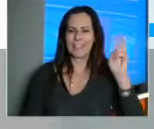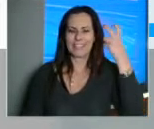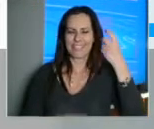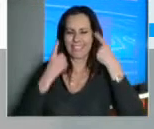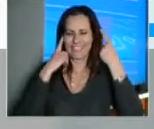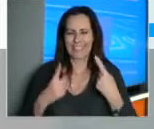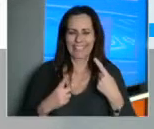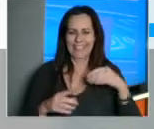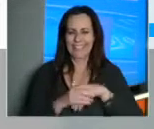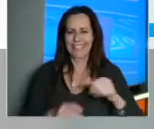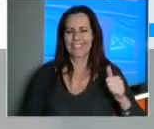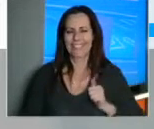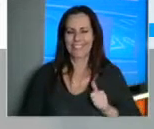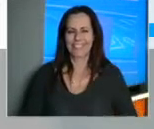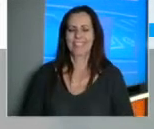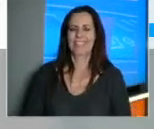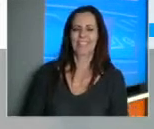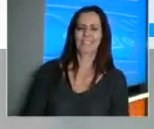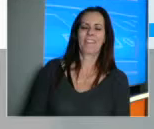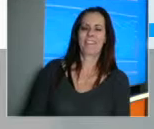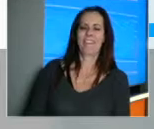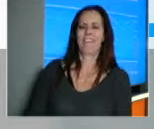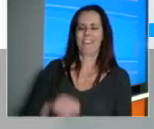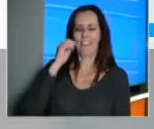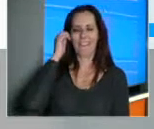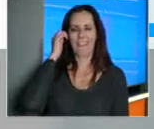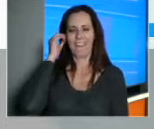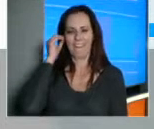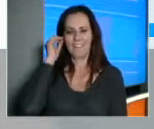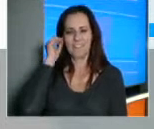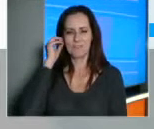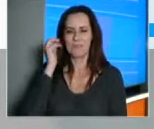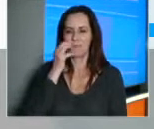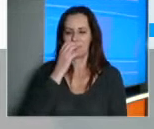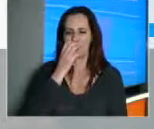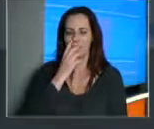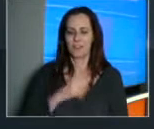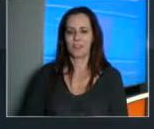קבוצה אנטי-ציונית קטנה... טוב, אז מה שרציתי... שמתנגדת לגיוס של חרדים